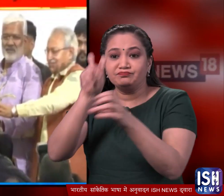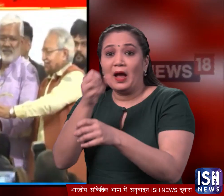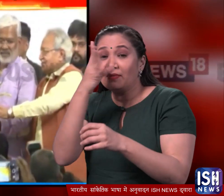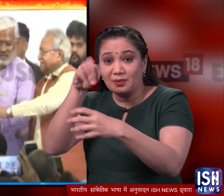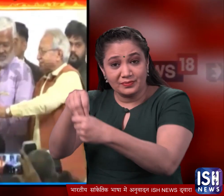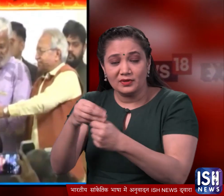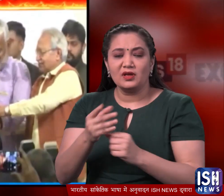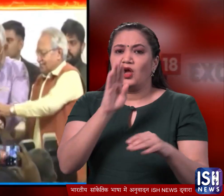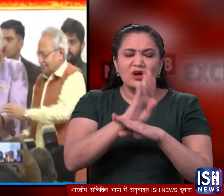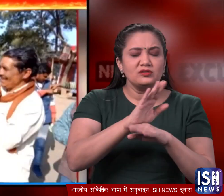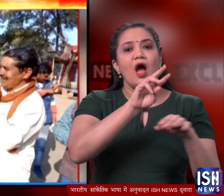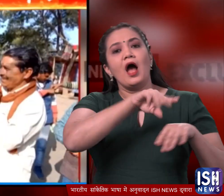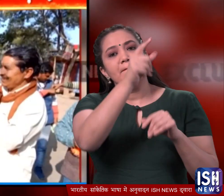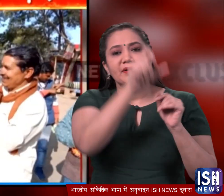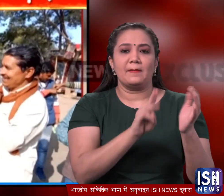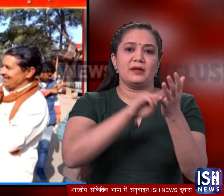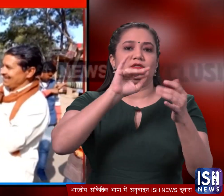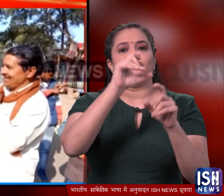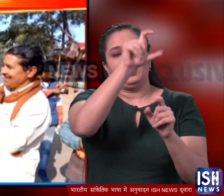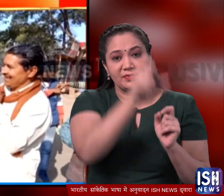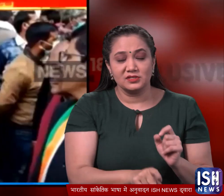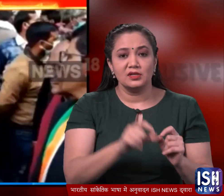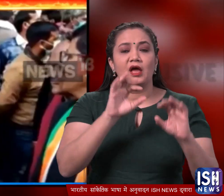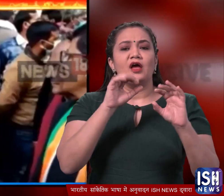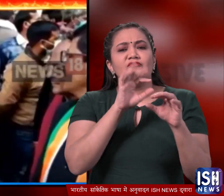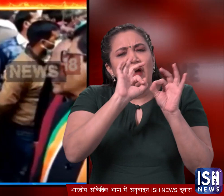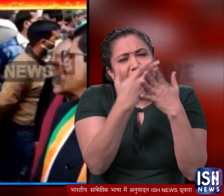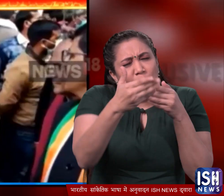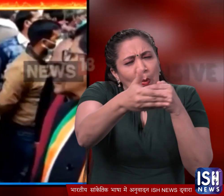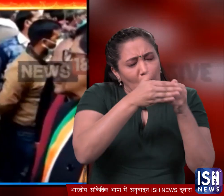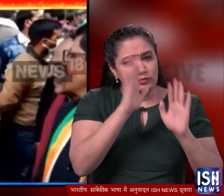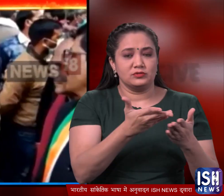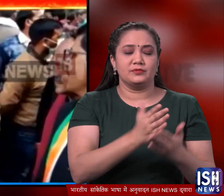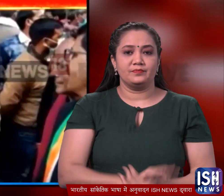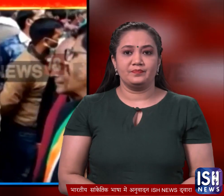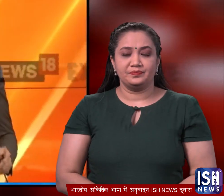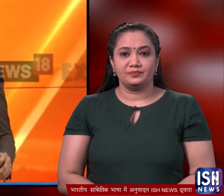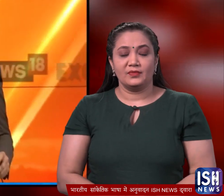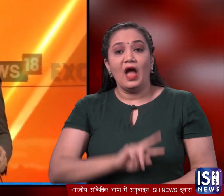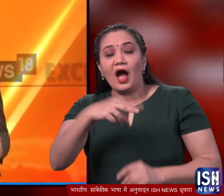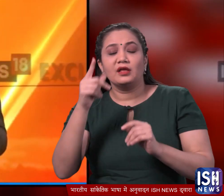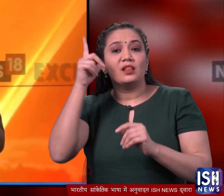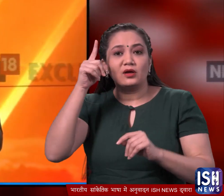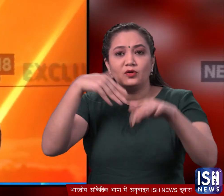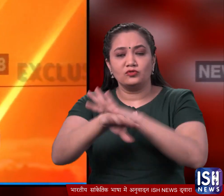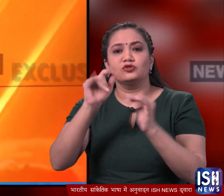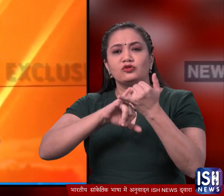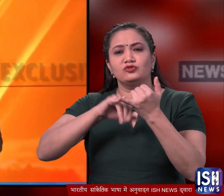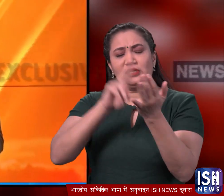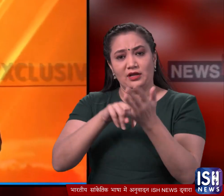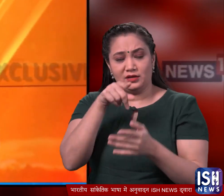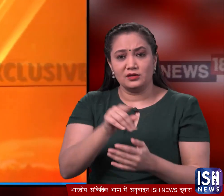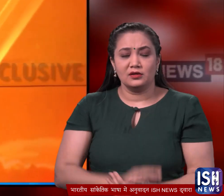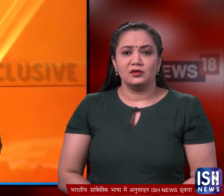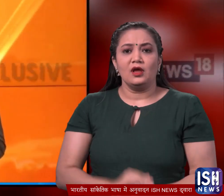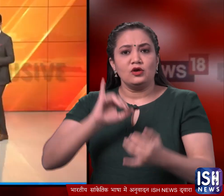पाला बदलने के बाद कांग्रेस ने वहां से मनीष चौहान को टिकट दिया है, जो गांधी परिवार के करीबी बताए जाते हैं। जबकि दूसरी हॉट सीट है लखनऊ की सरोजनी